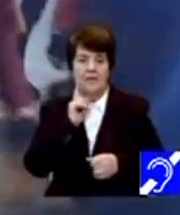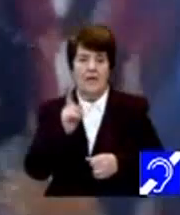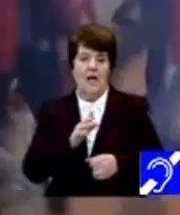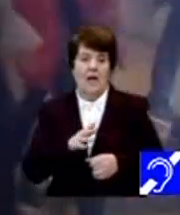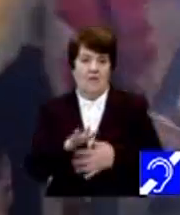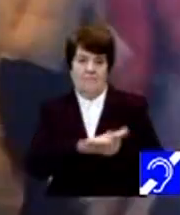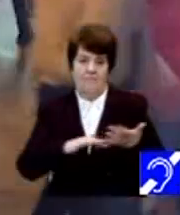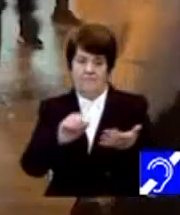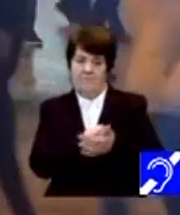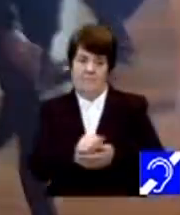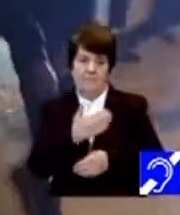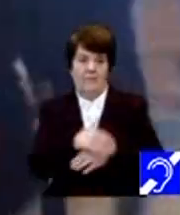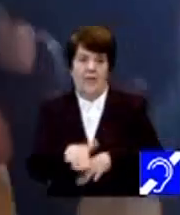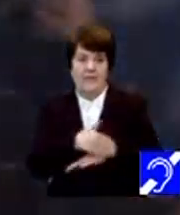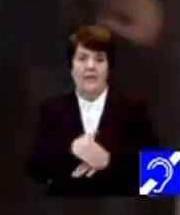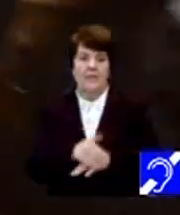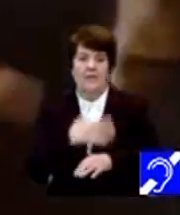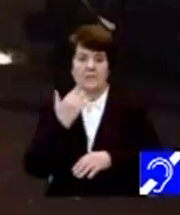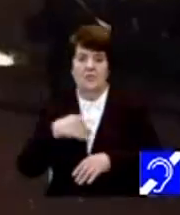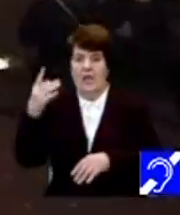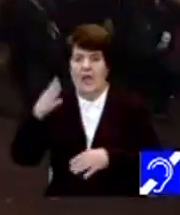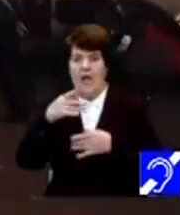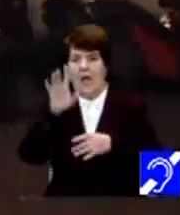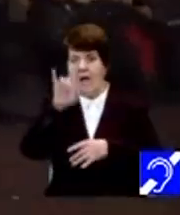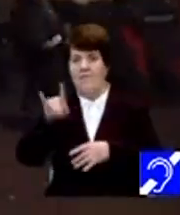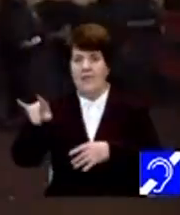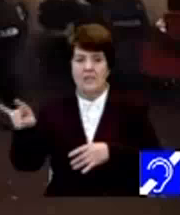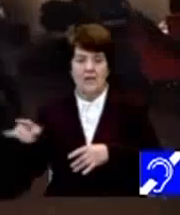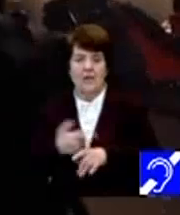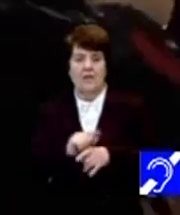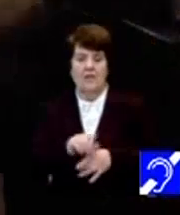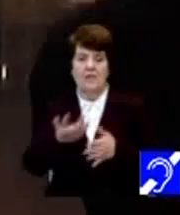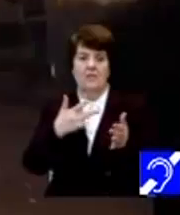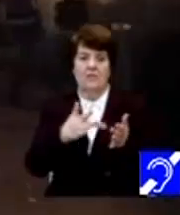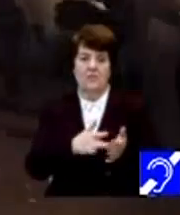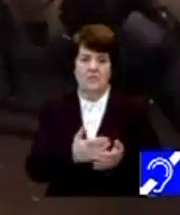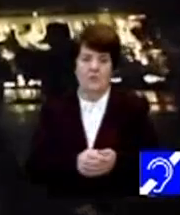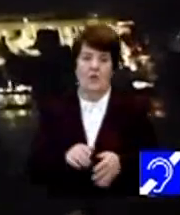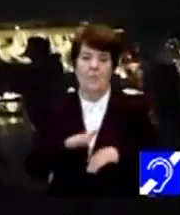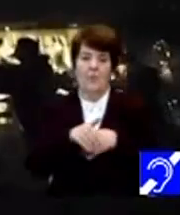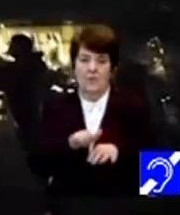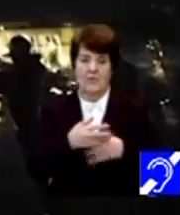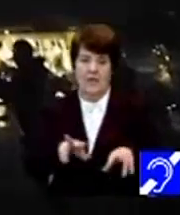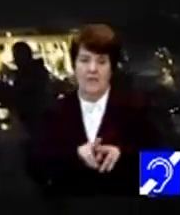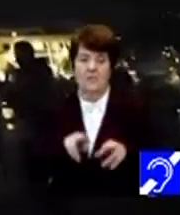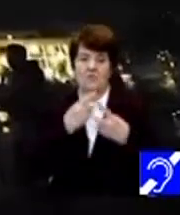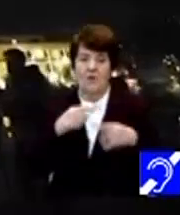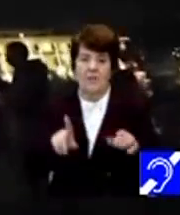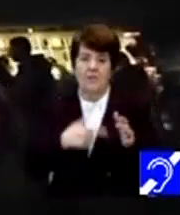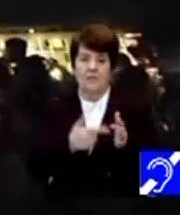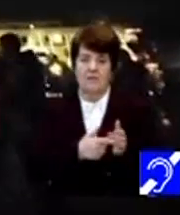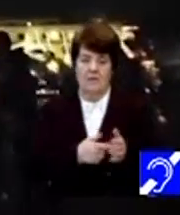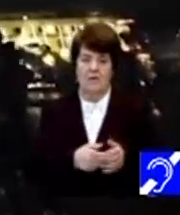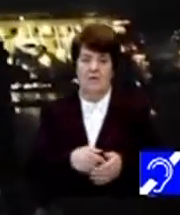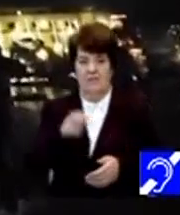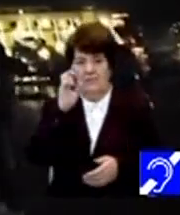organizatorii. Tineri violenți au distrus mobilier stradal, au spart vitrine și au incendiat decorațiunile de Crăciun din centrul Tiranei. Proteste similare au avut loc și